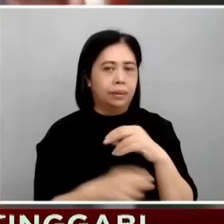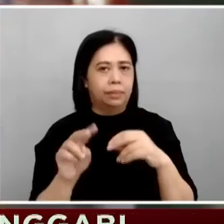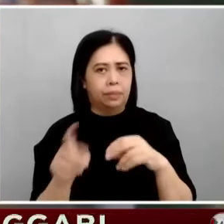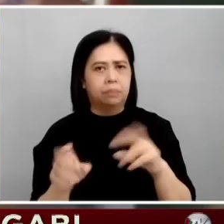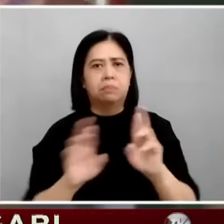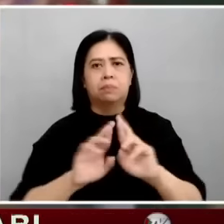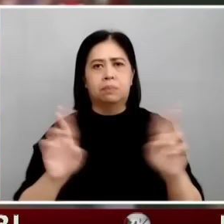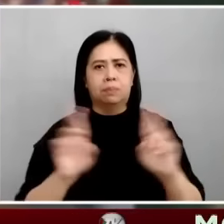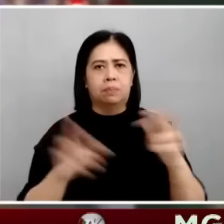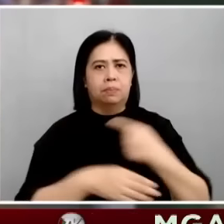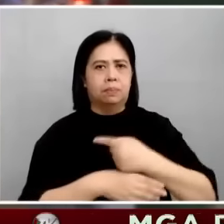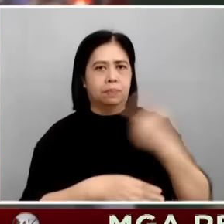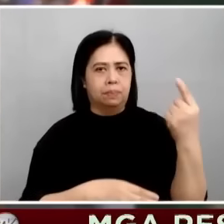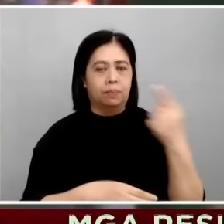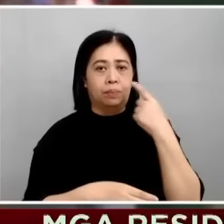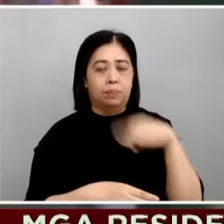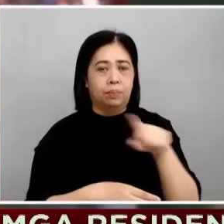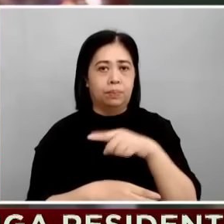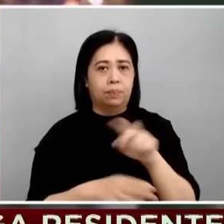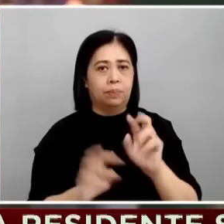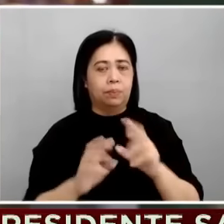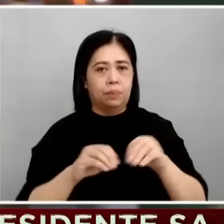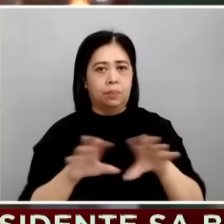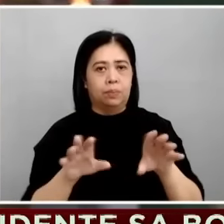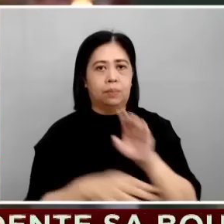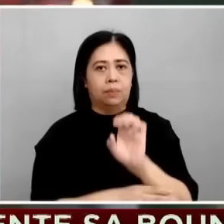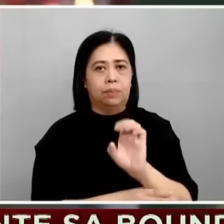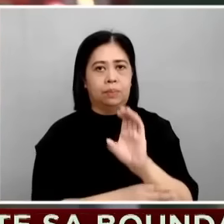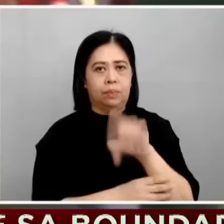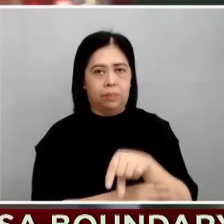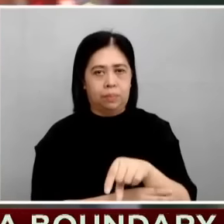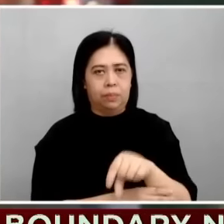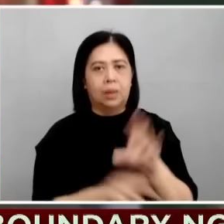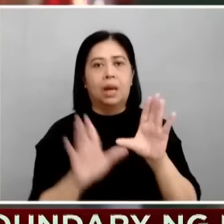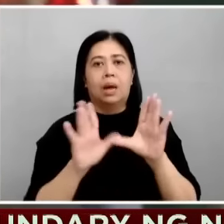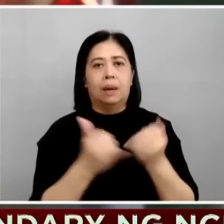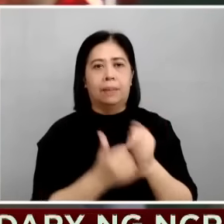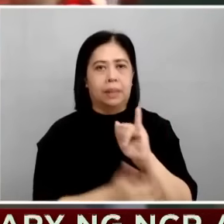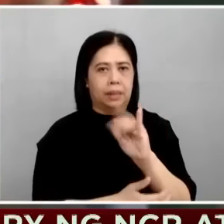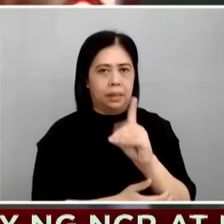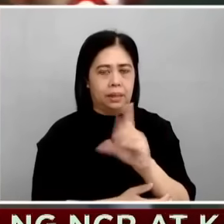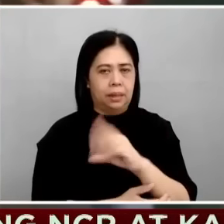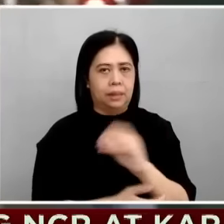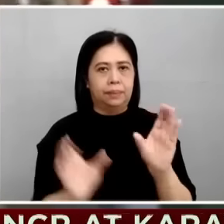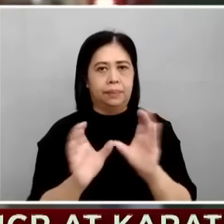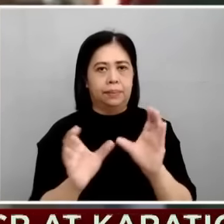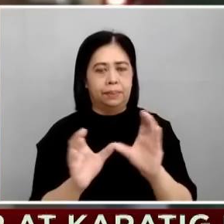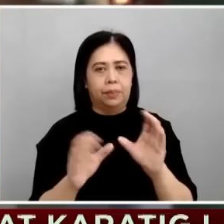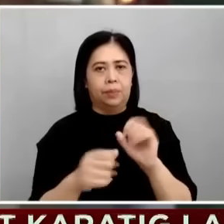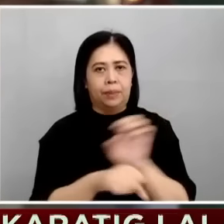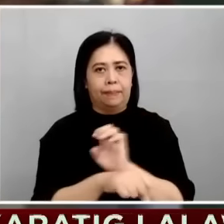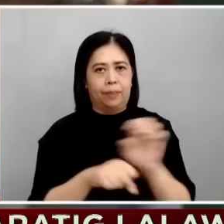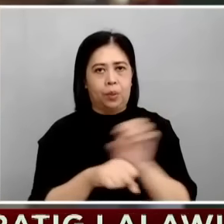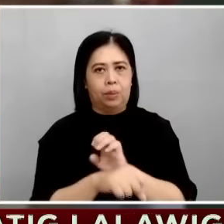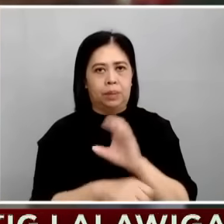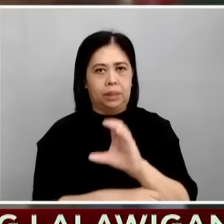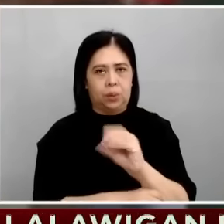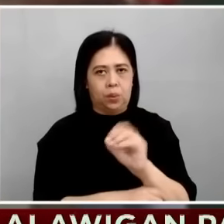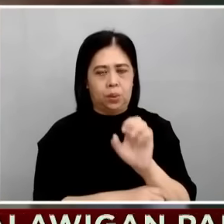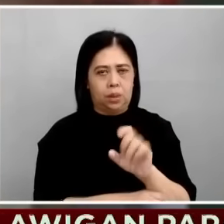sa checkpoint para nga sa ipatutupad na ECQ. Company ID at Certificate of Employment ang kailangang ipakita ng APOR